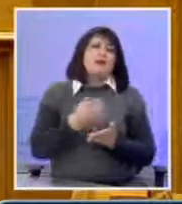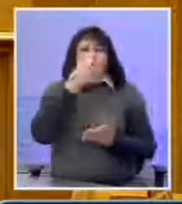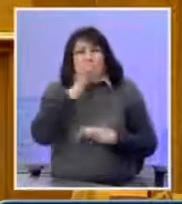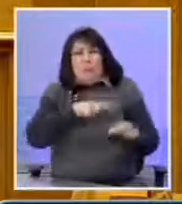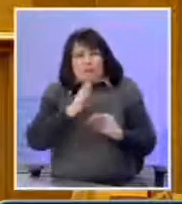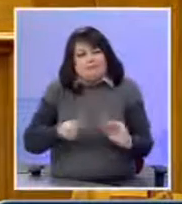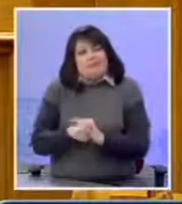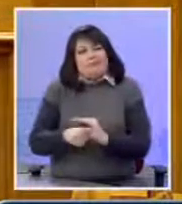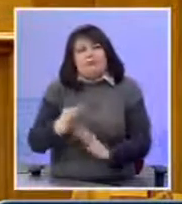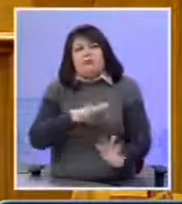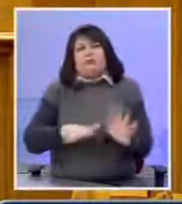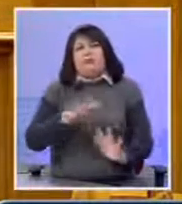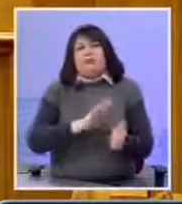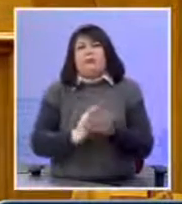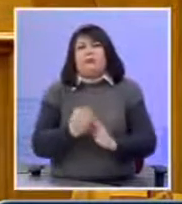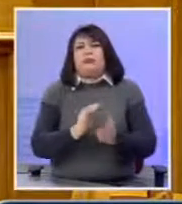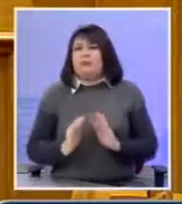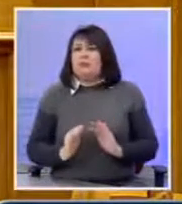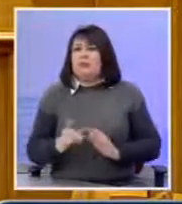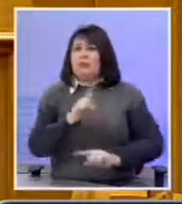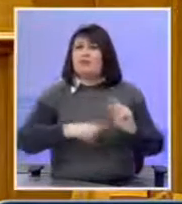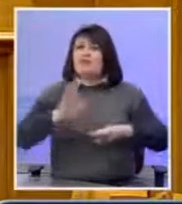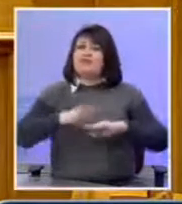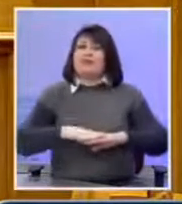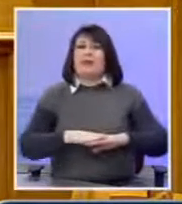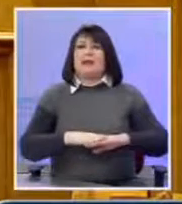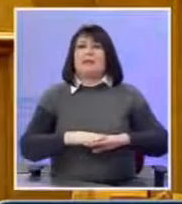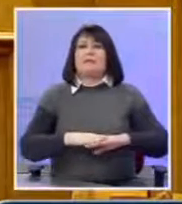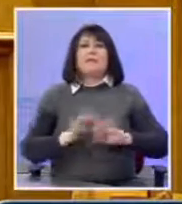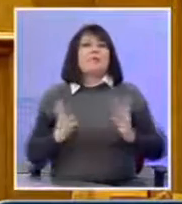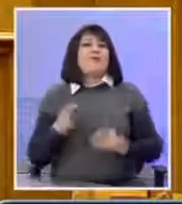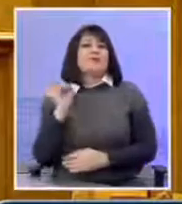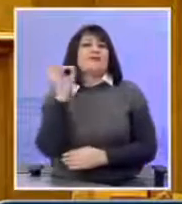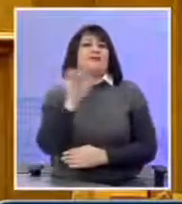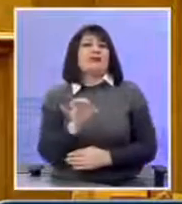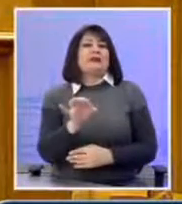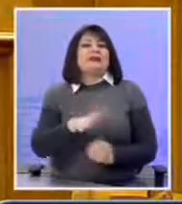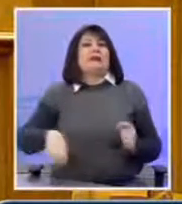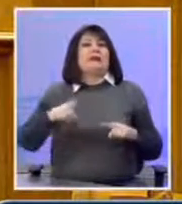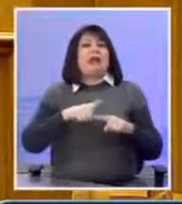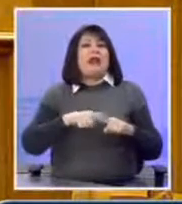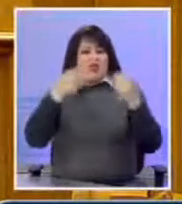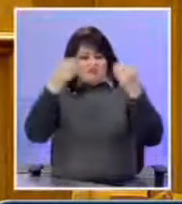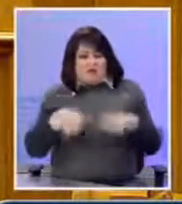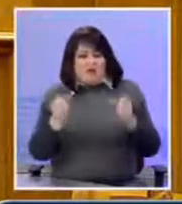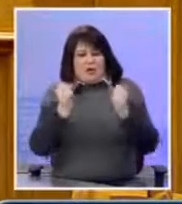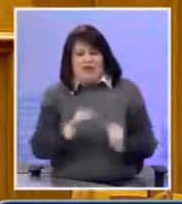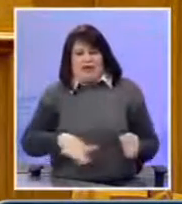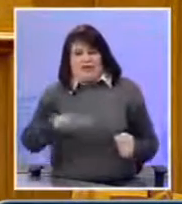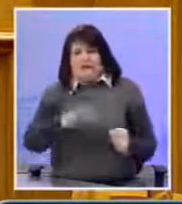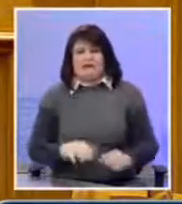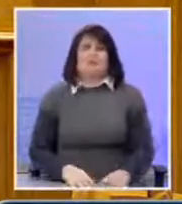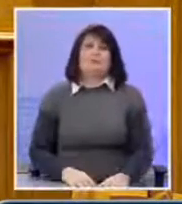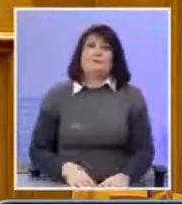διαφθορά, ποιες είναι οι ευθύνες για το πώς οδηγήθηκε η χώρα σε αυτά τα χάλια. Διότι